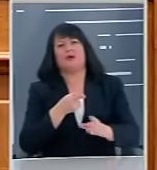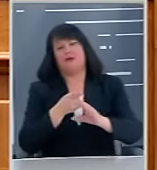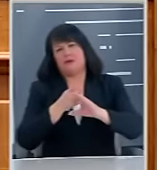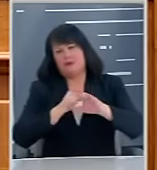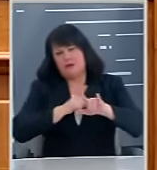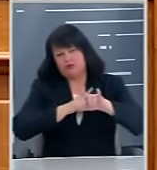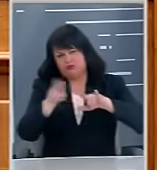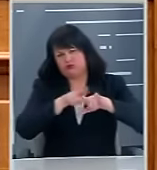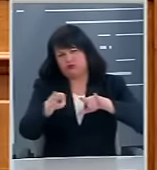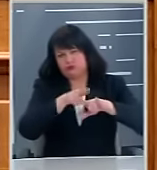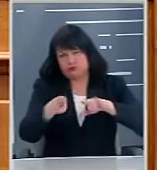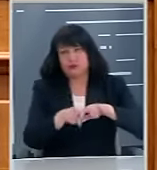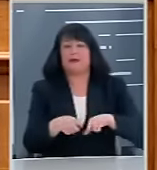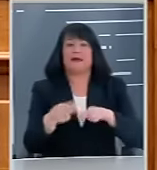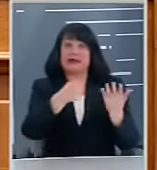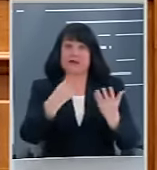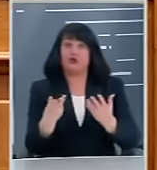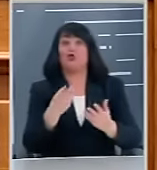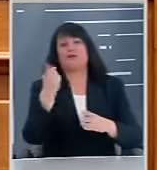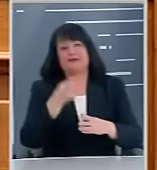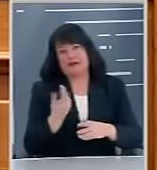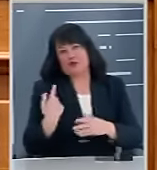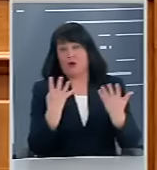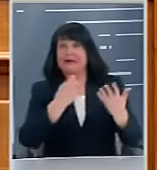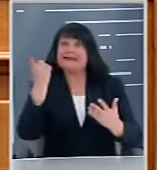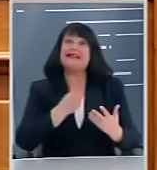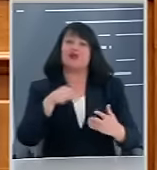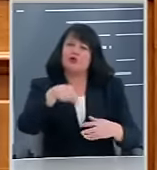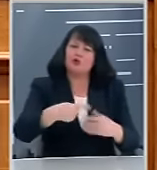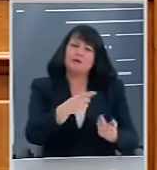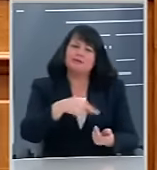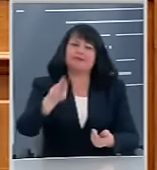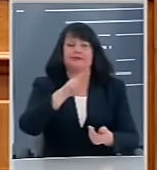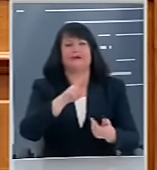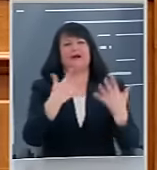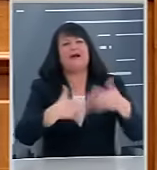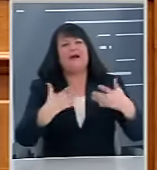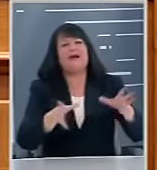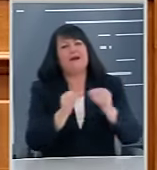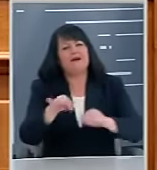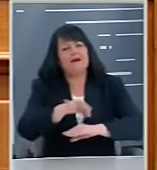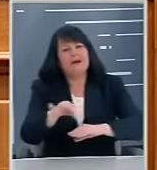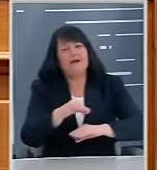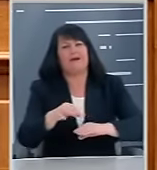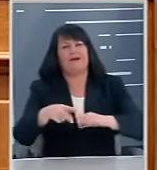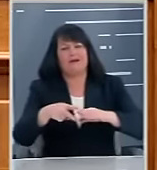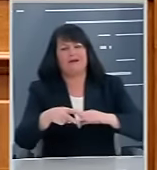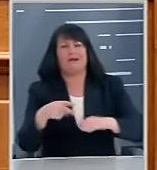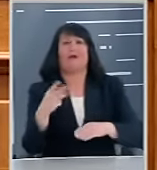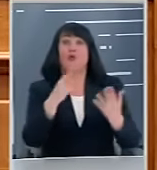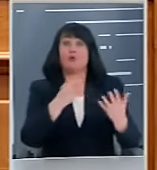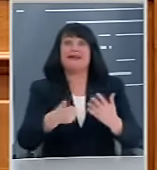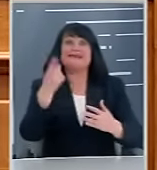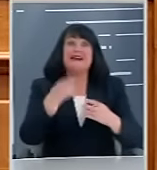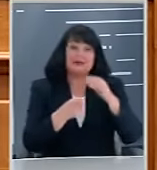από 68% το 2014 στο 90%. Στα μηχανήματα του μηχανικού σε 86% από